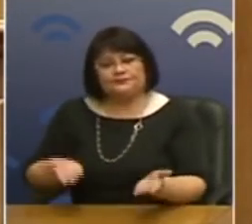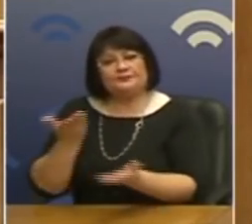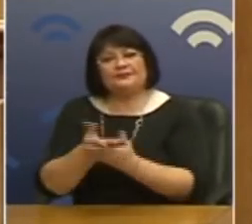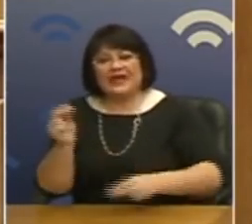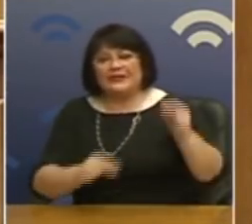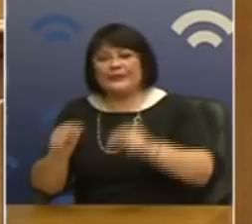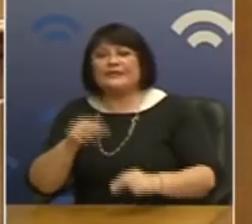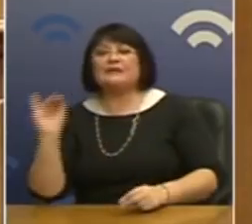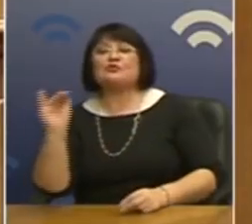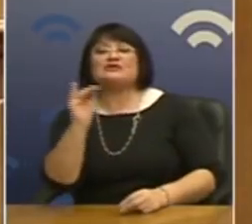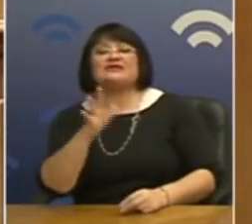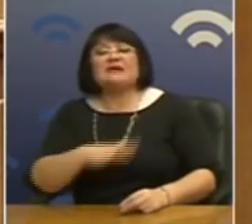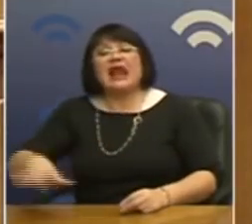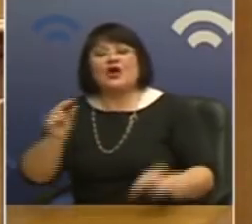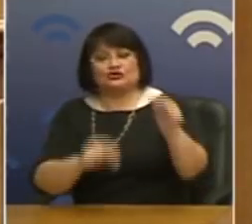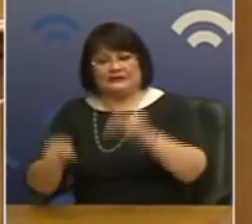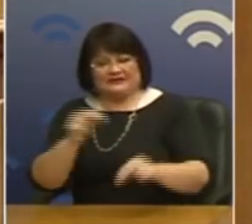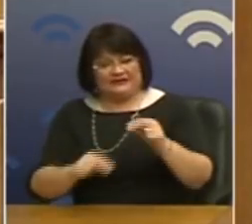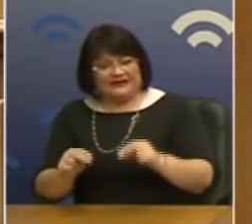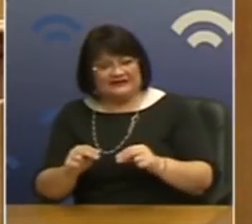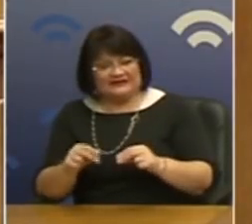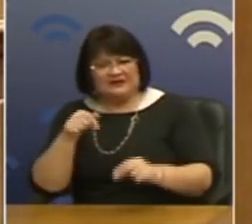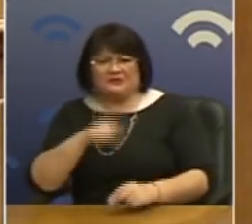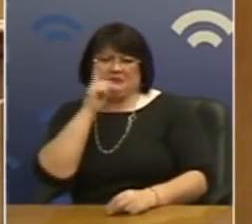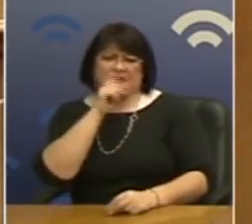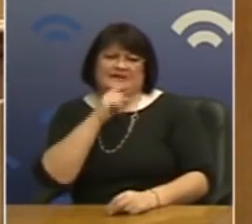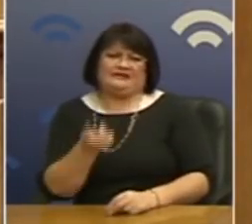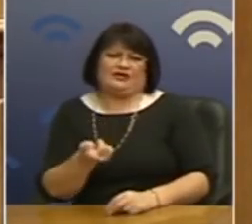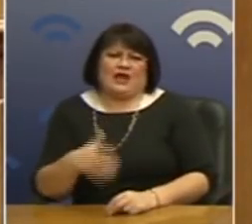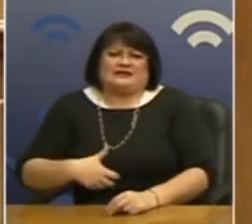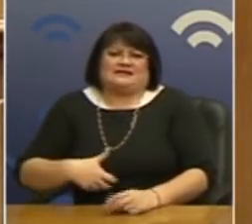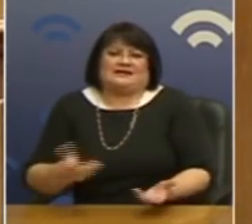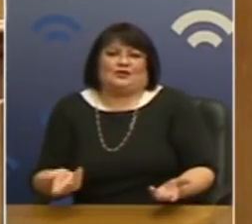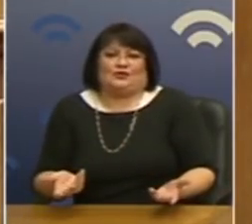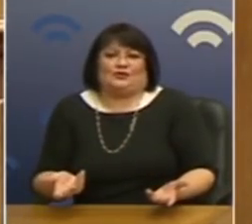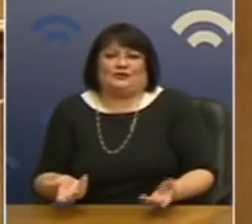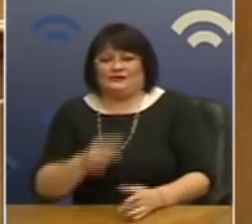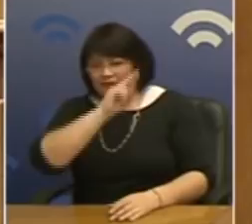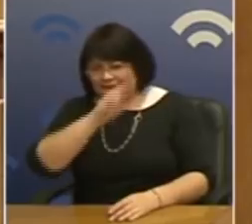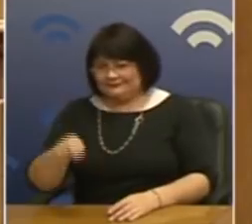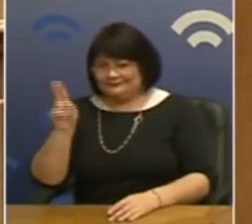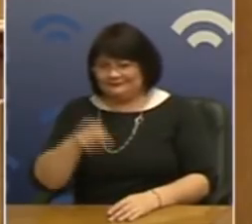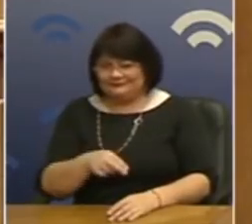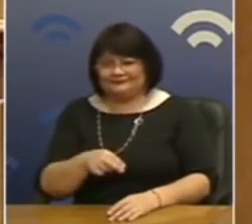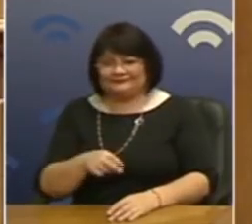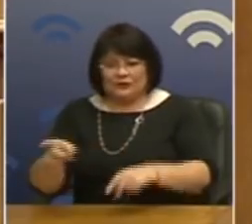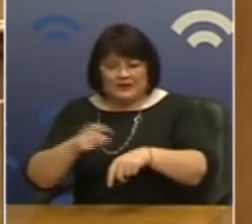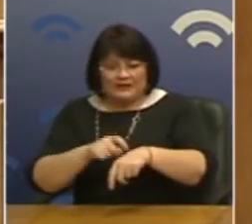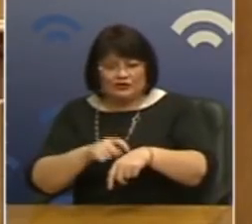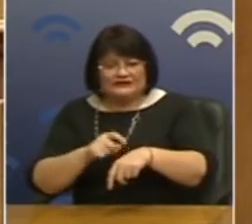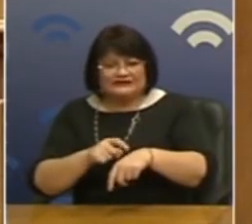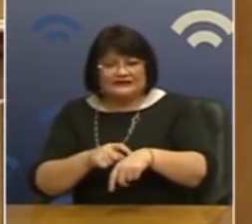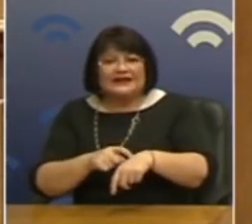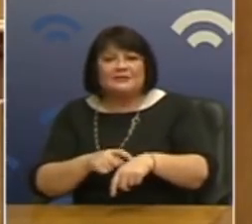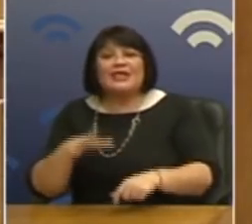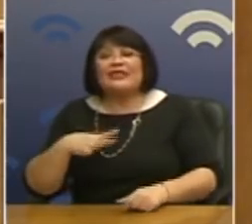δημοψηφίσματα είναι μια καρικατούρα που μπορεί πολύ εύκολα να ακυρώνει οποιαδήποτε στιγμή τη